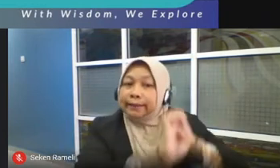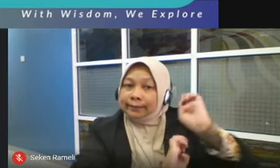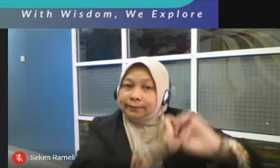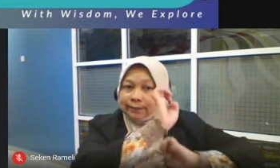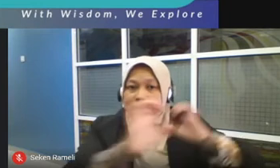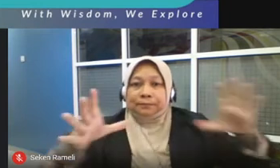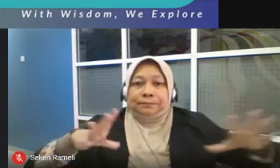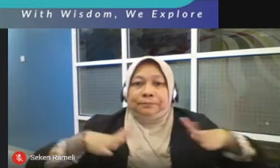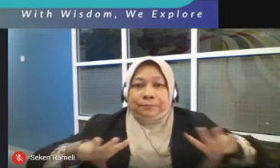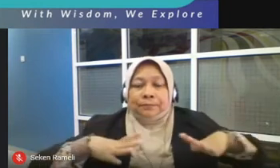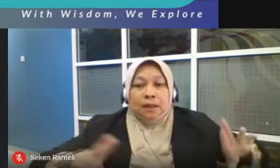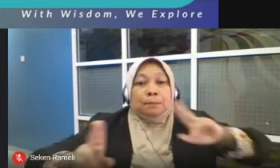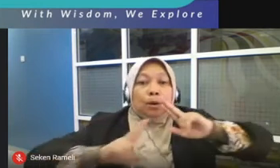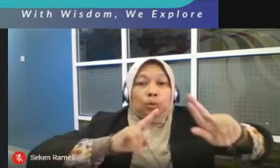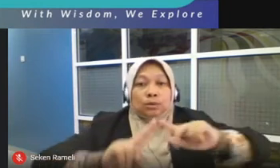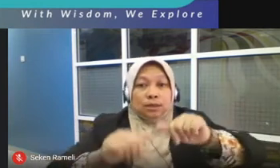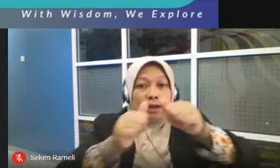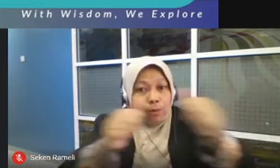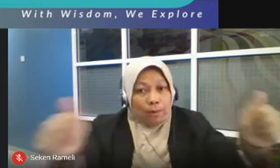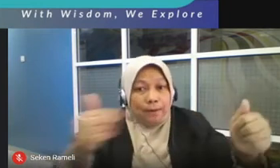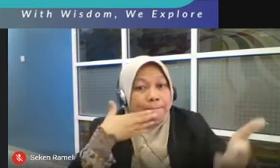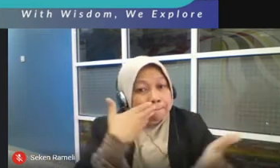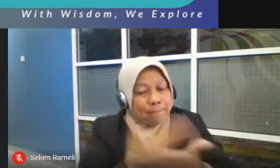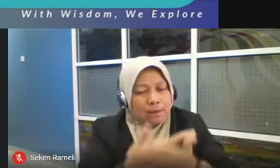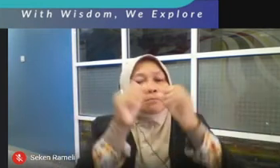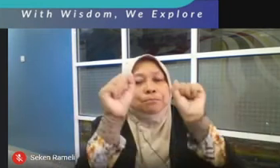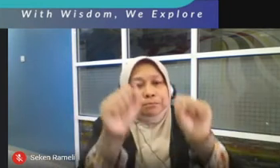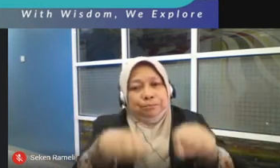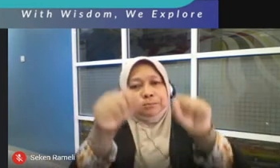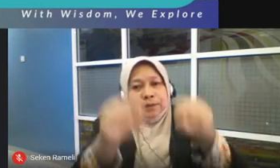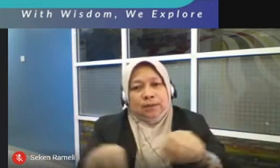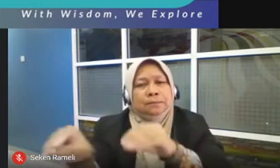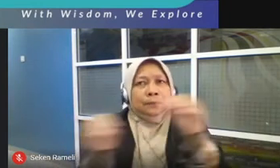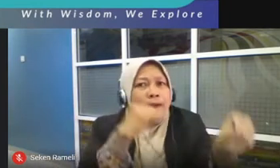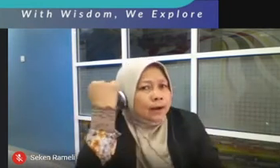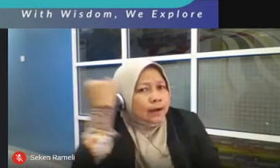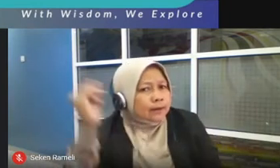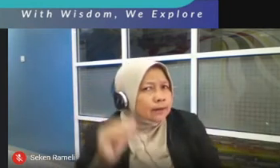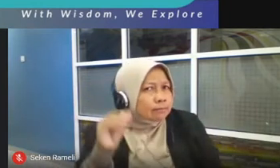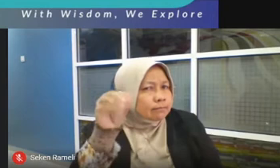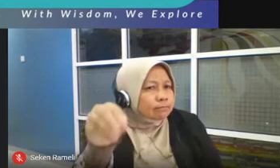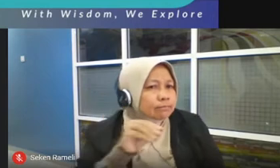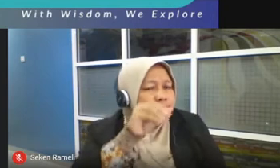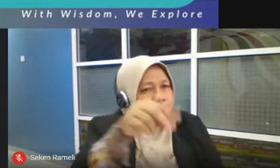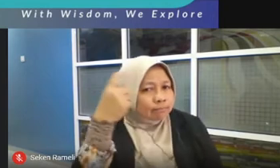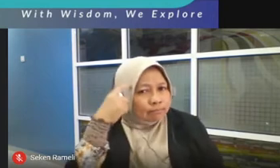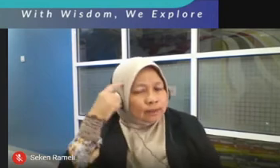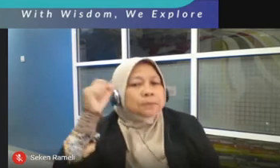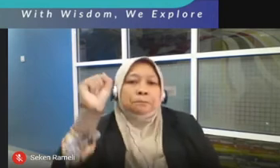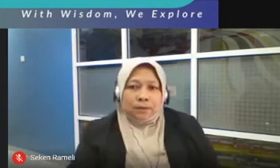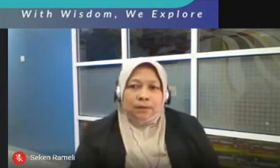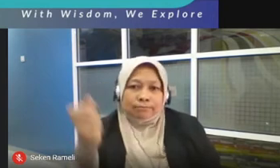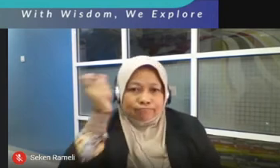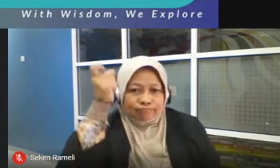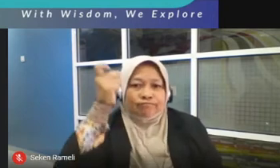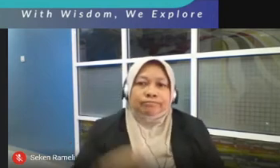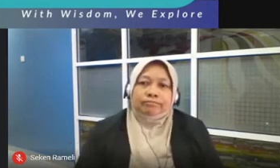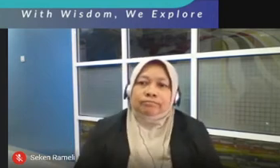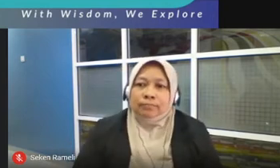Jadi pengucapan yang awam yang baik mampu membolehkan perpindahan idea dan perasaan secara berkesan. Saya harap